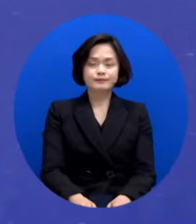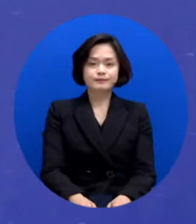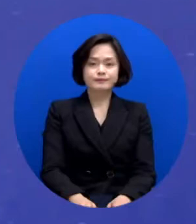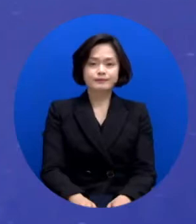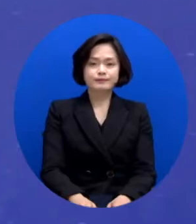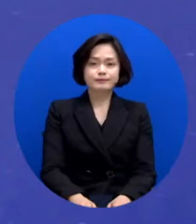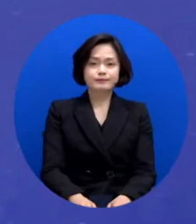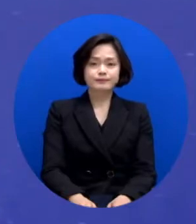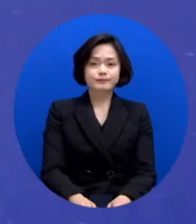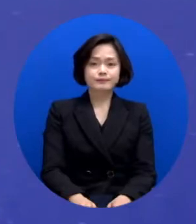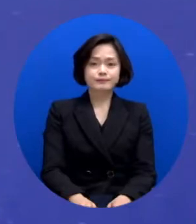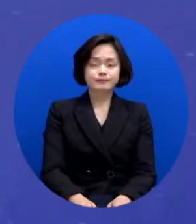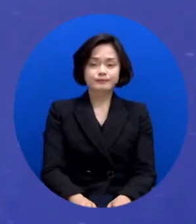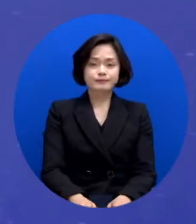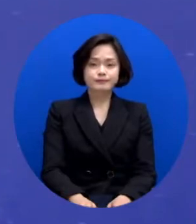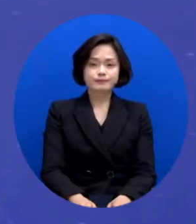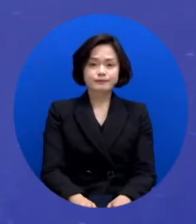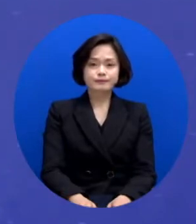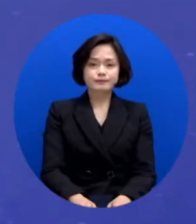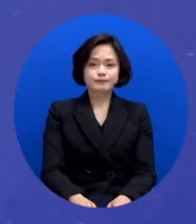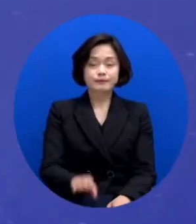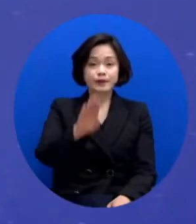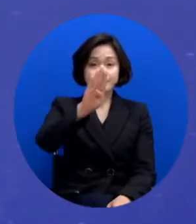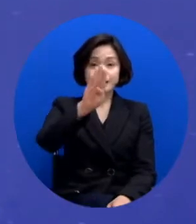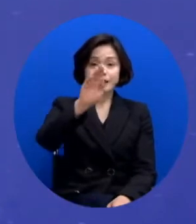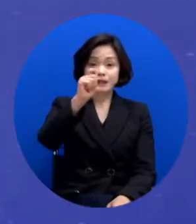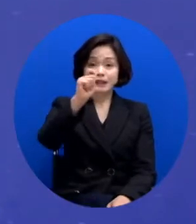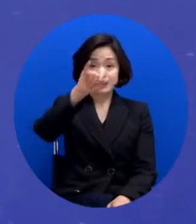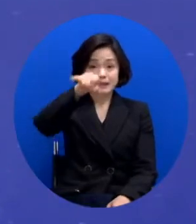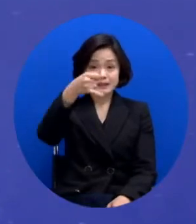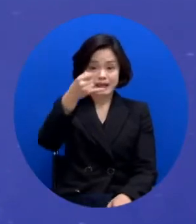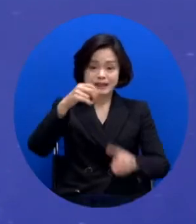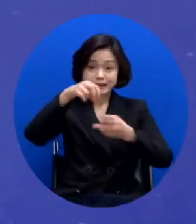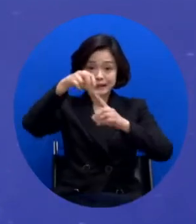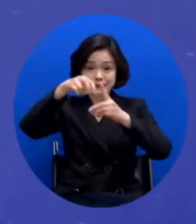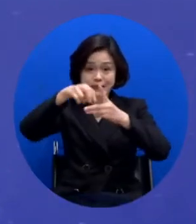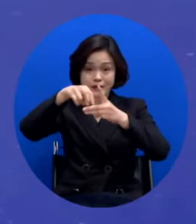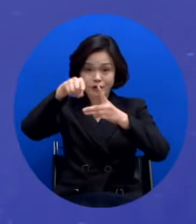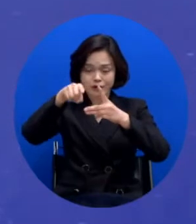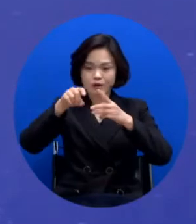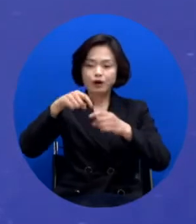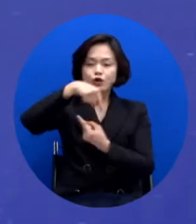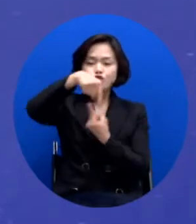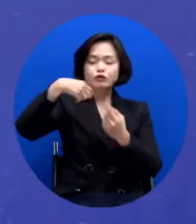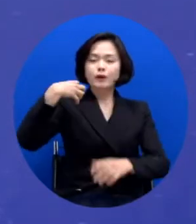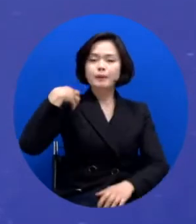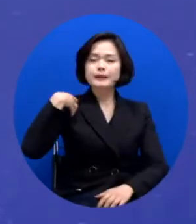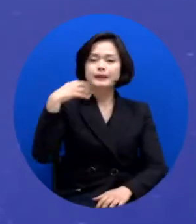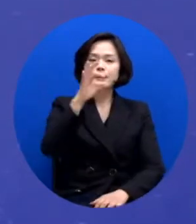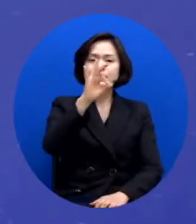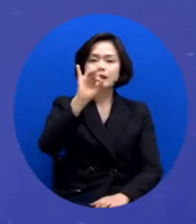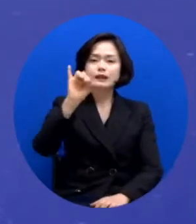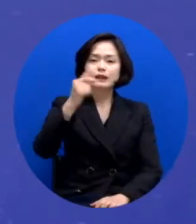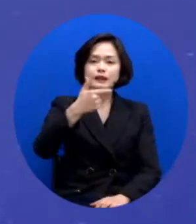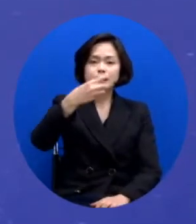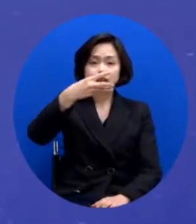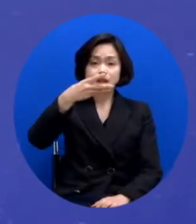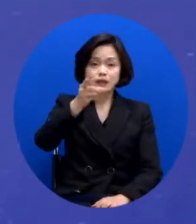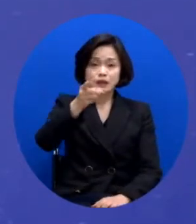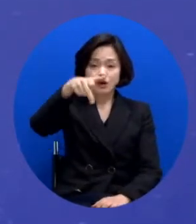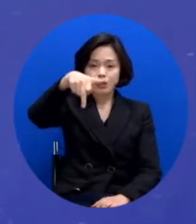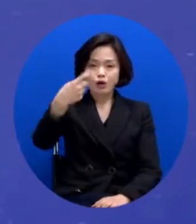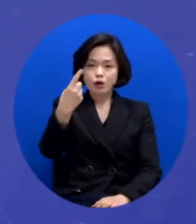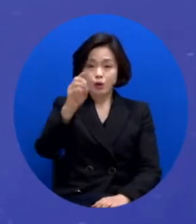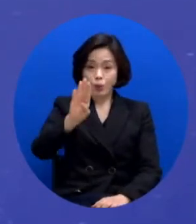최근 논란이 되고 있는 상주 bt 제의 열방 센터를 운영하는 인터콥 선교회에 대해 한국교회 총 연합이